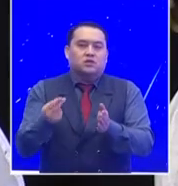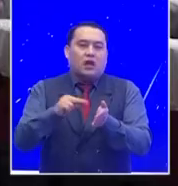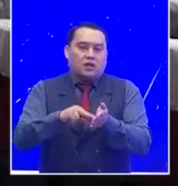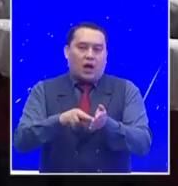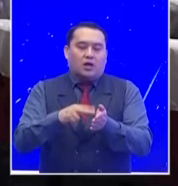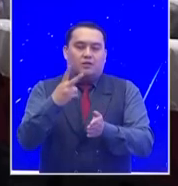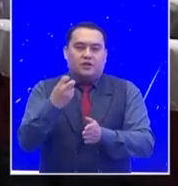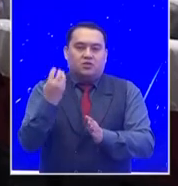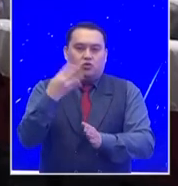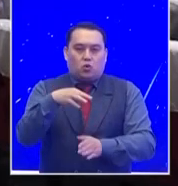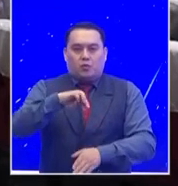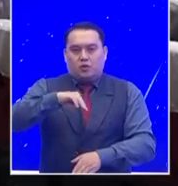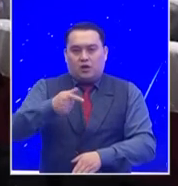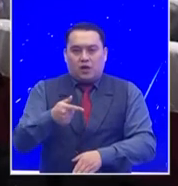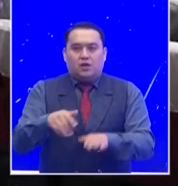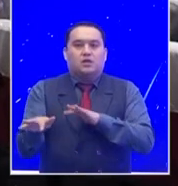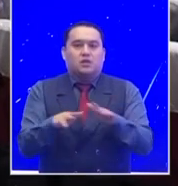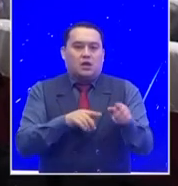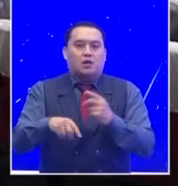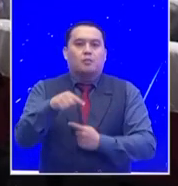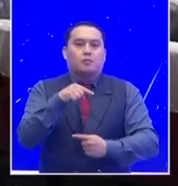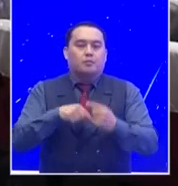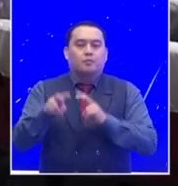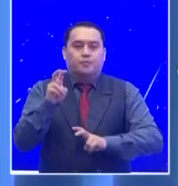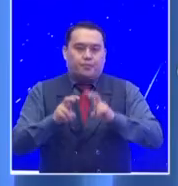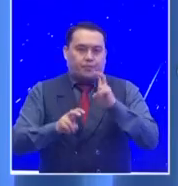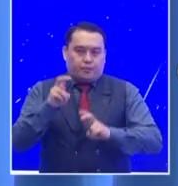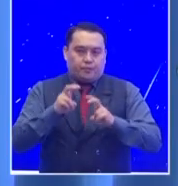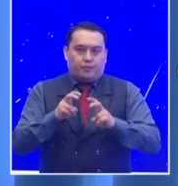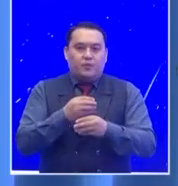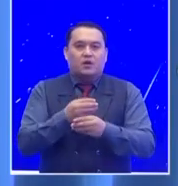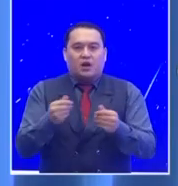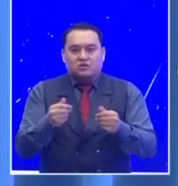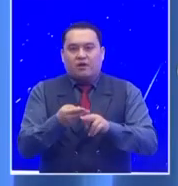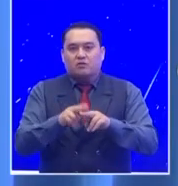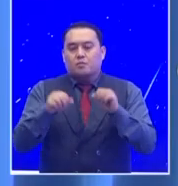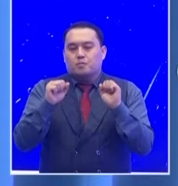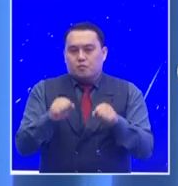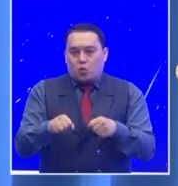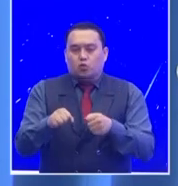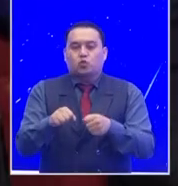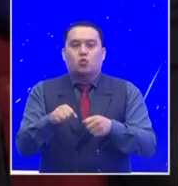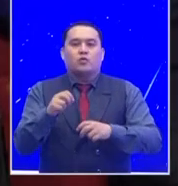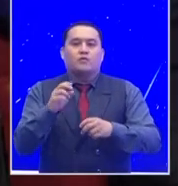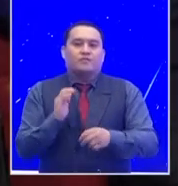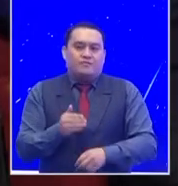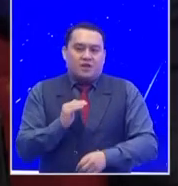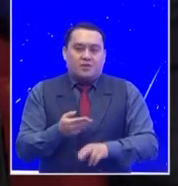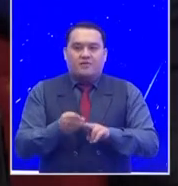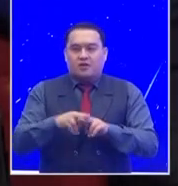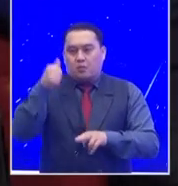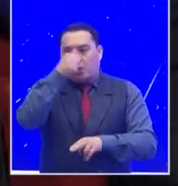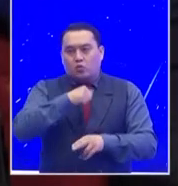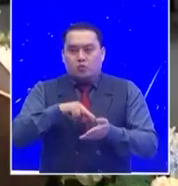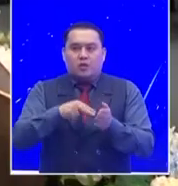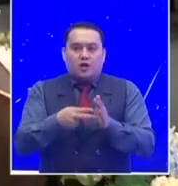составляет 240 миллионов тенге. Деятельностью предприятия является производство растворителей. Однако это не все. По словам руководства фирмы, в этом году они